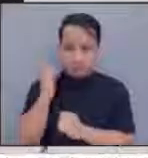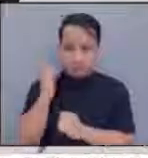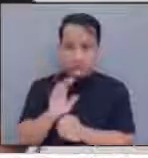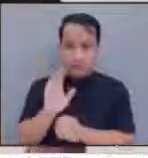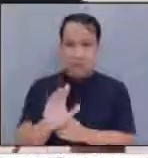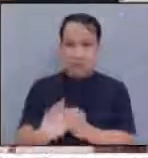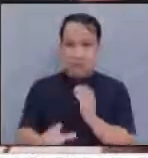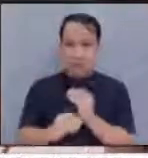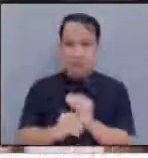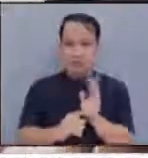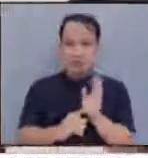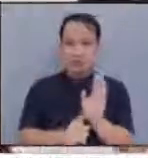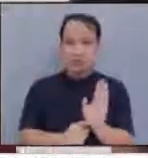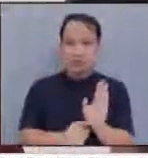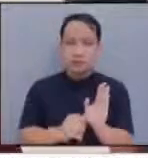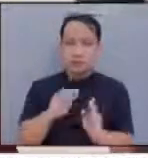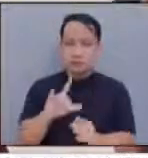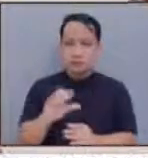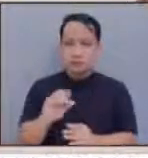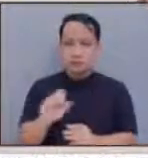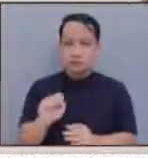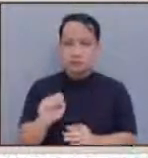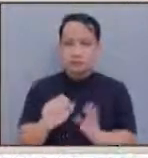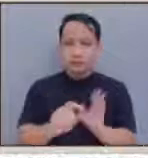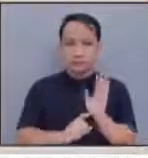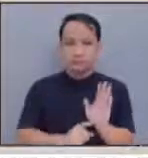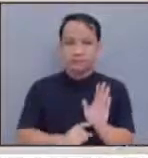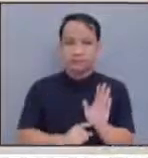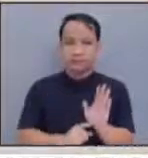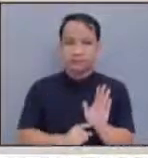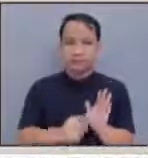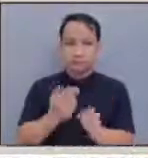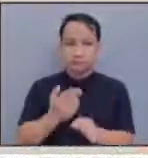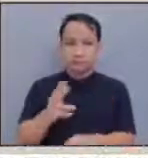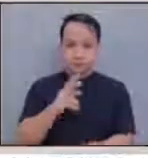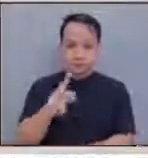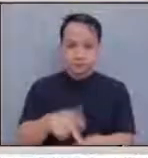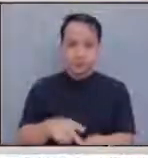Mela Lesmoras para sa Morning Show ng Bayan, Rise and Shine, Pilipinas.